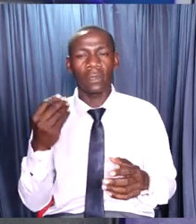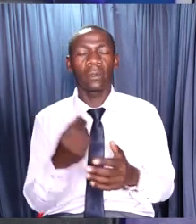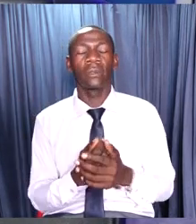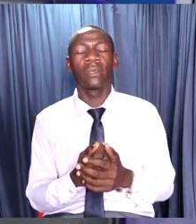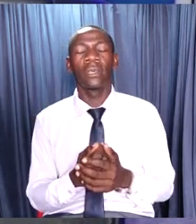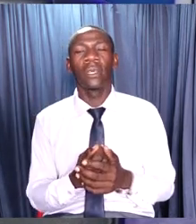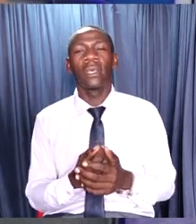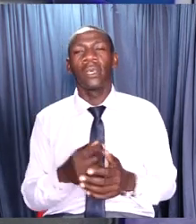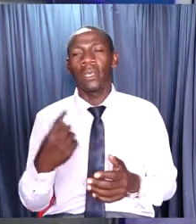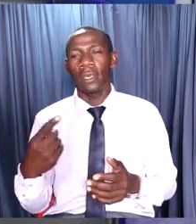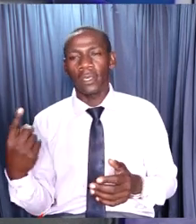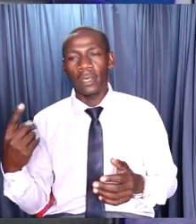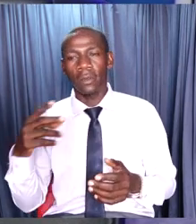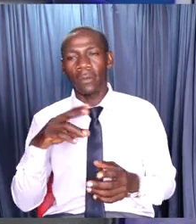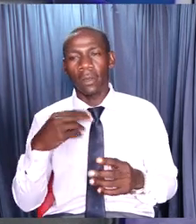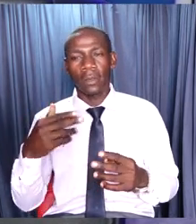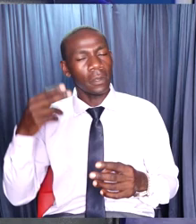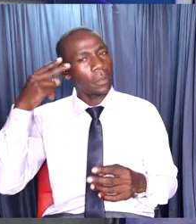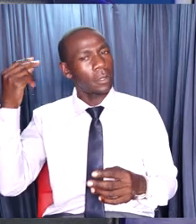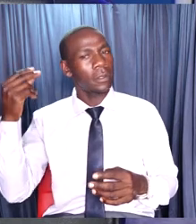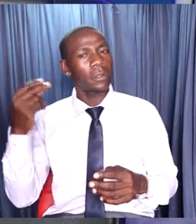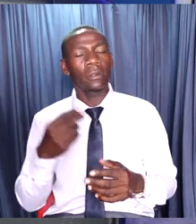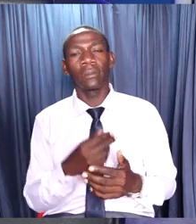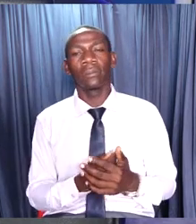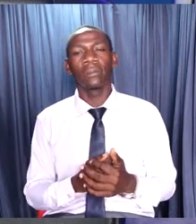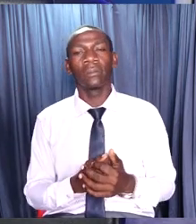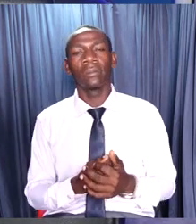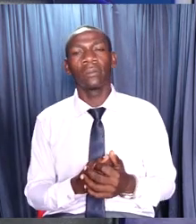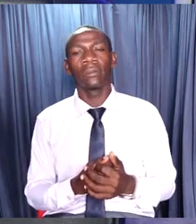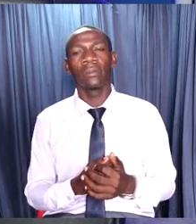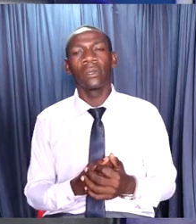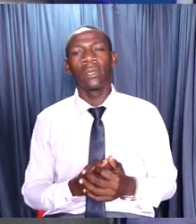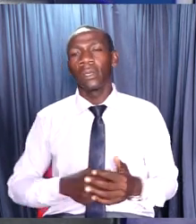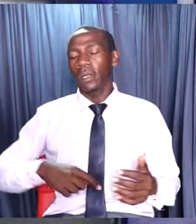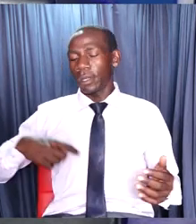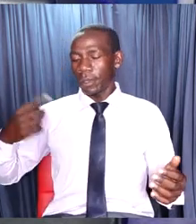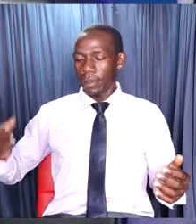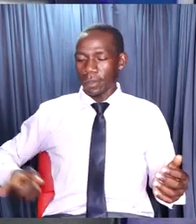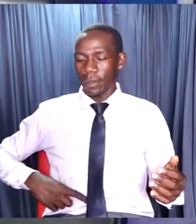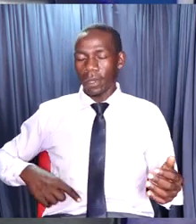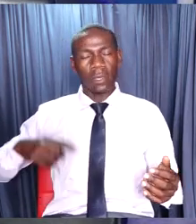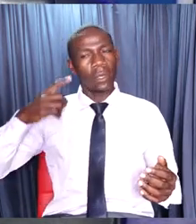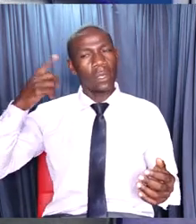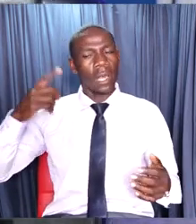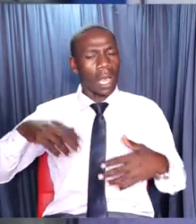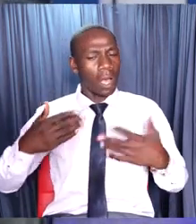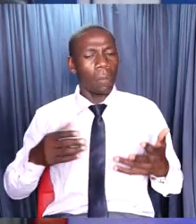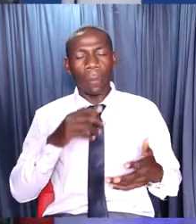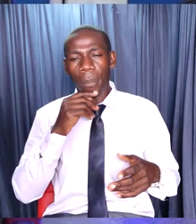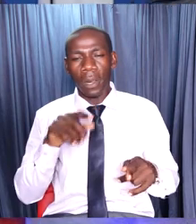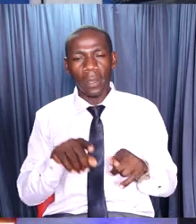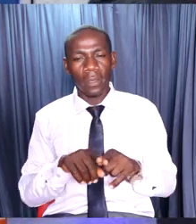better. Kila mmoja anajali mwenzake. Each cares about the other person. Hata yeye ameshiba anawaza, je, ndugu yangu ameshiba? Even they